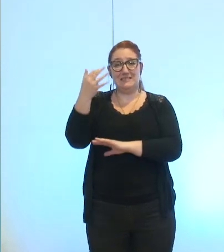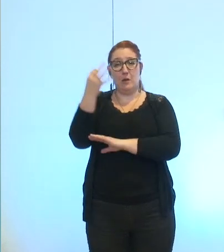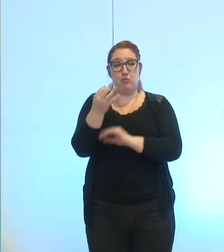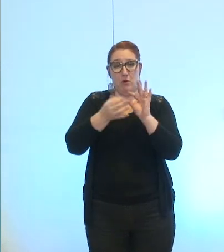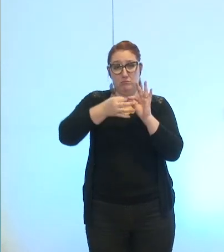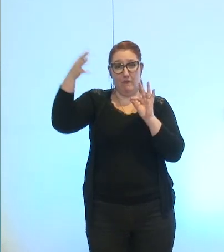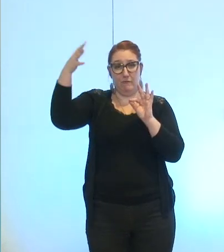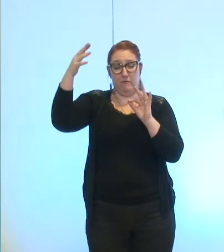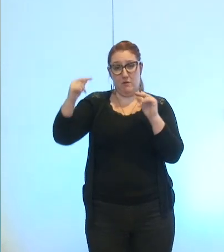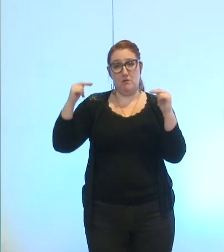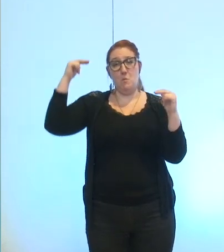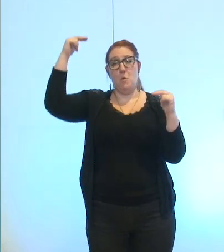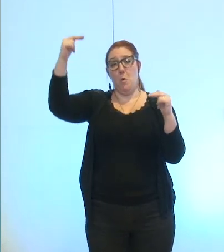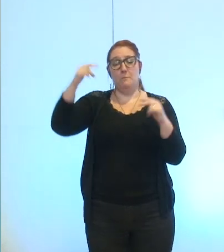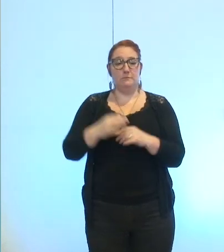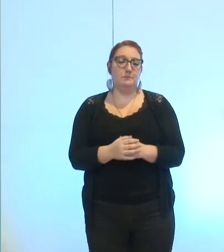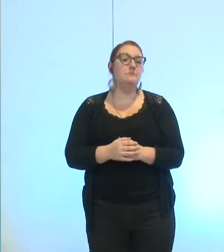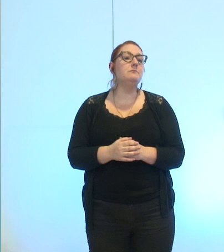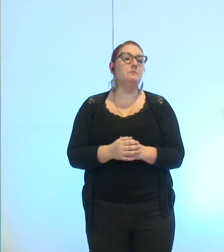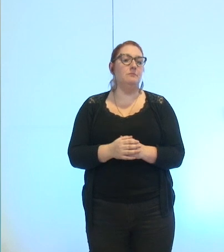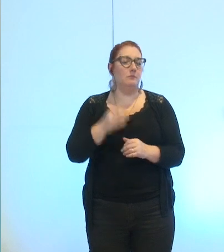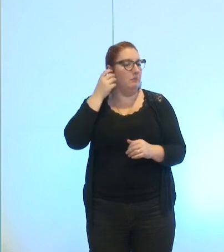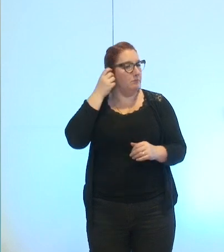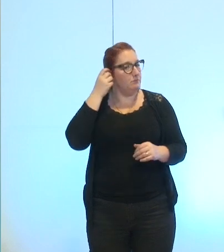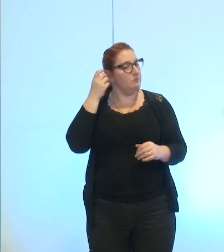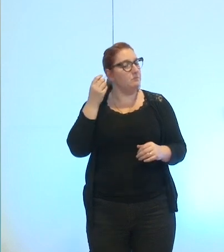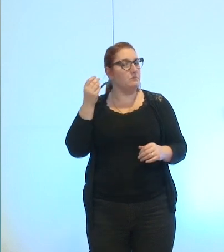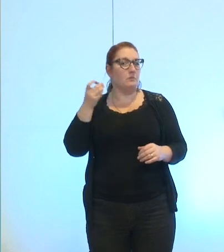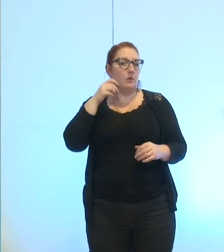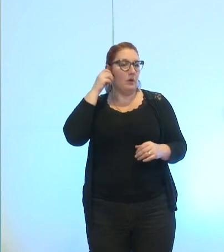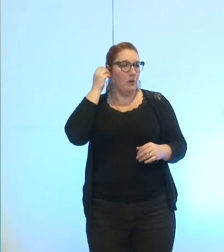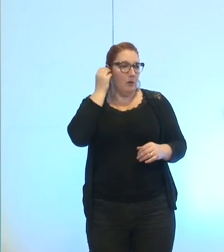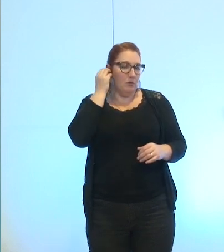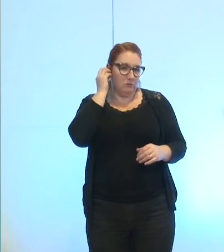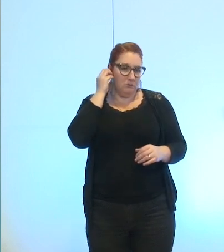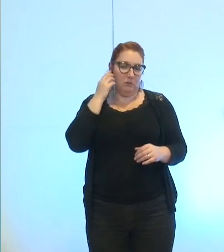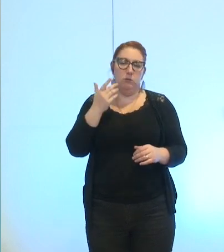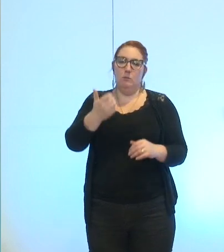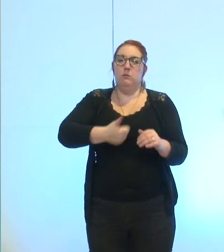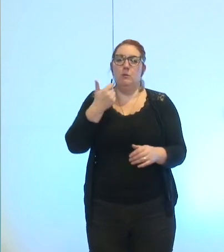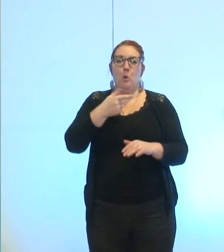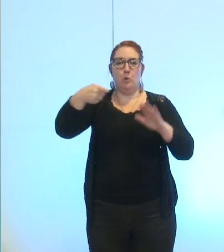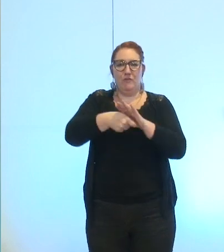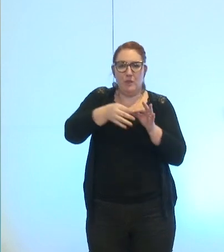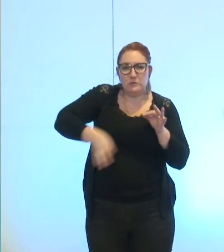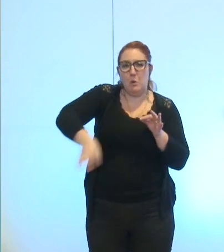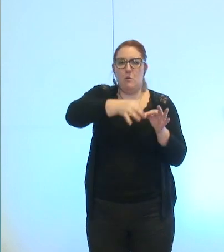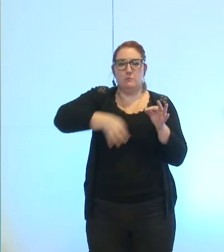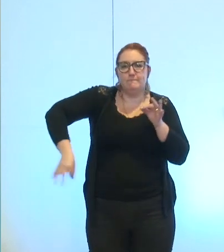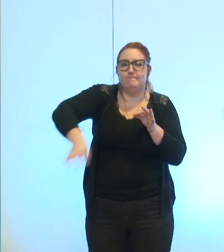points une capacité d'autofinancement insuffisante et je voudis vrais juste pour